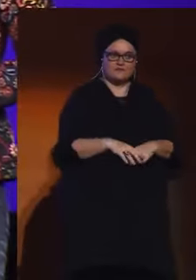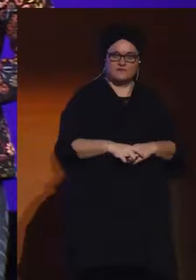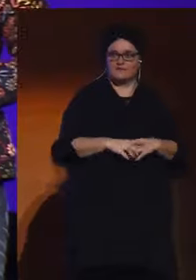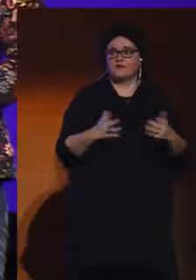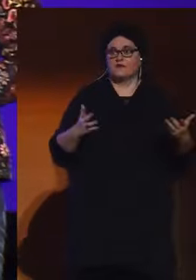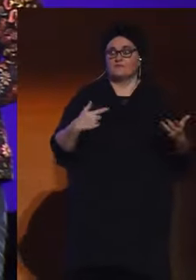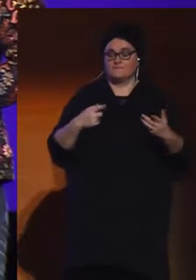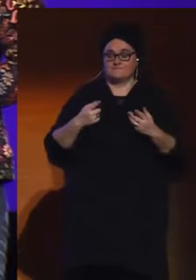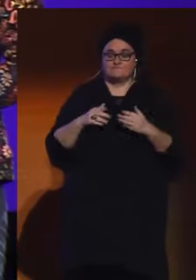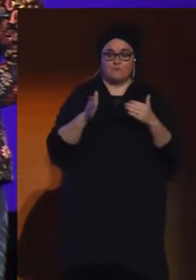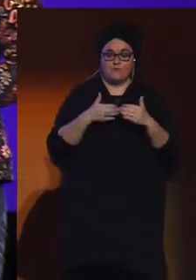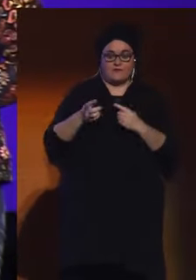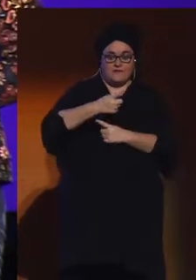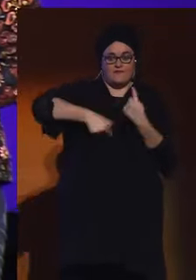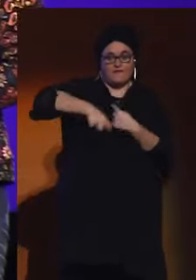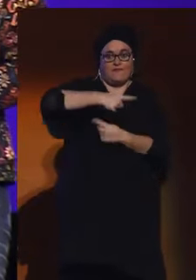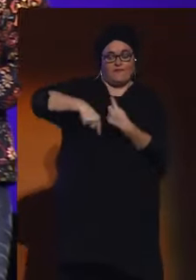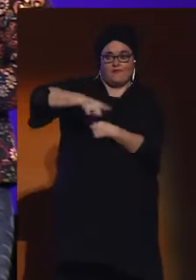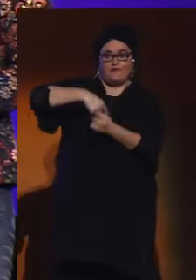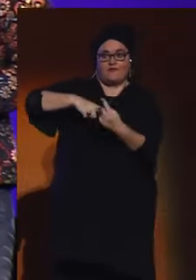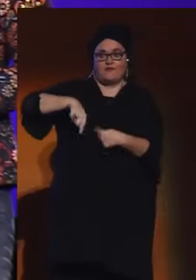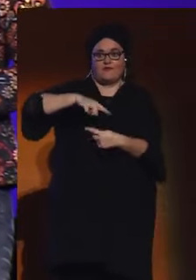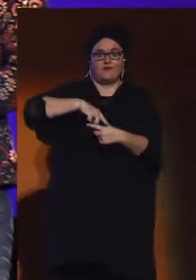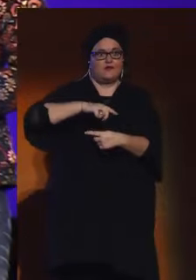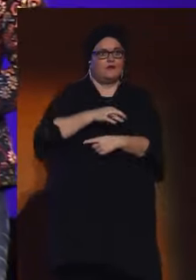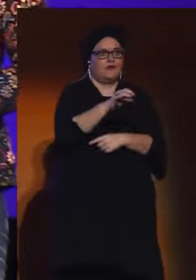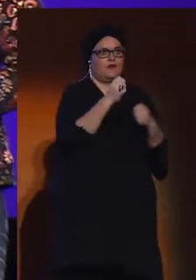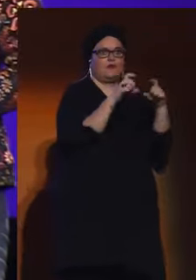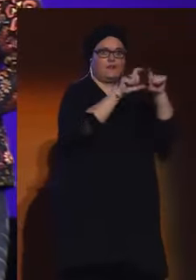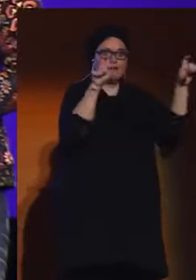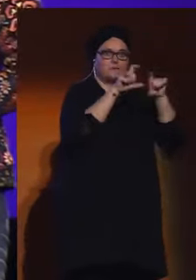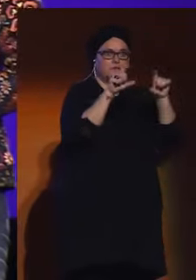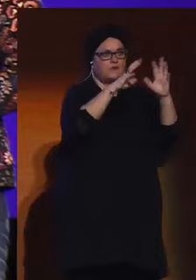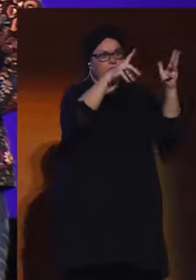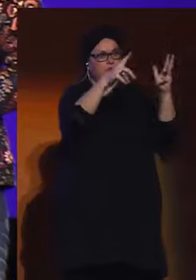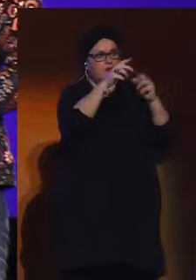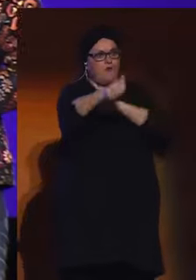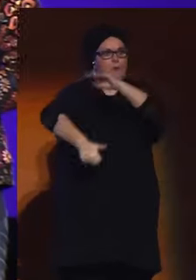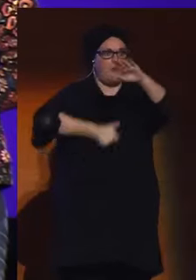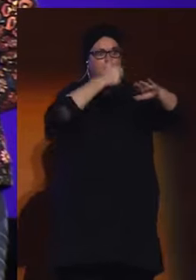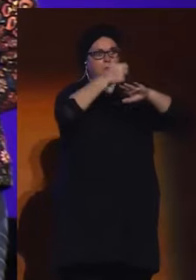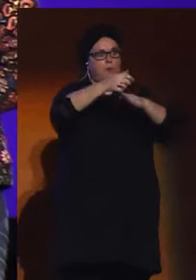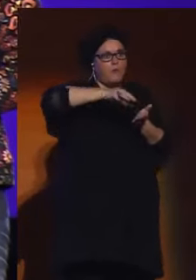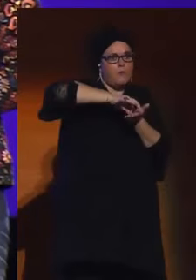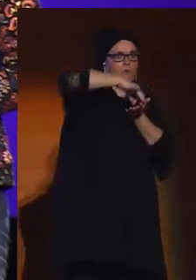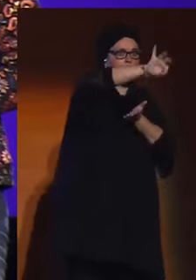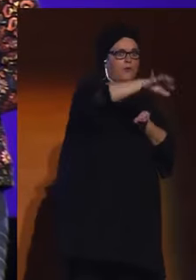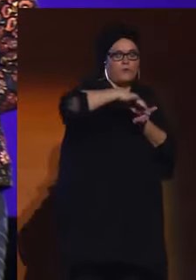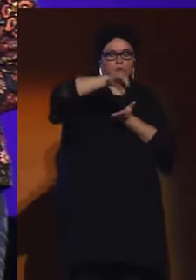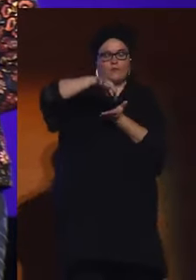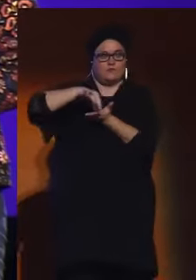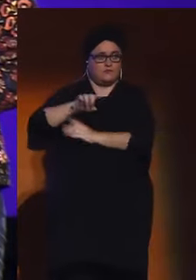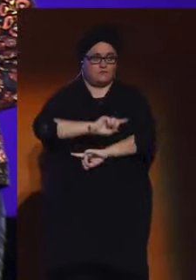Hori bai, ate horiek ez gaituzte, kokatzen inoiz, entrepresa baten administrazio kontseiluan edo